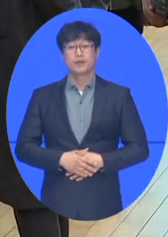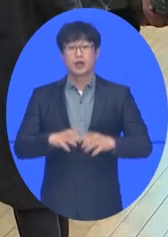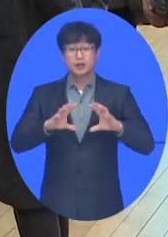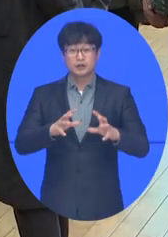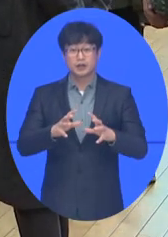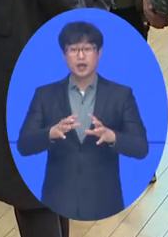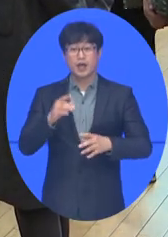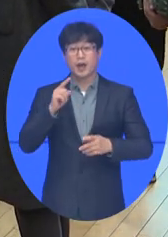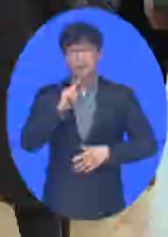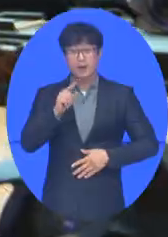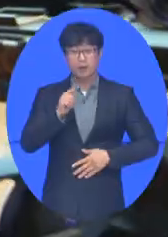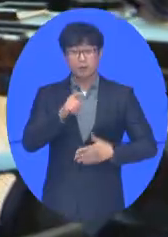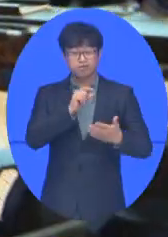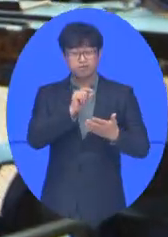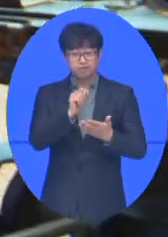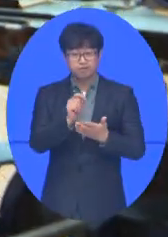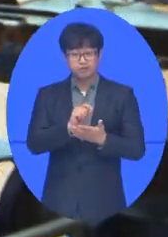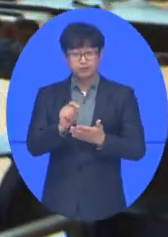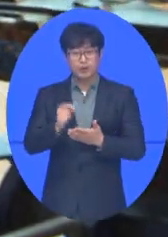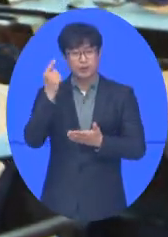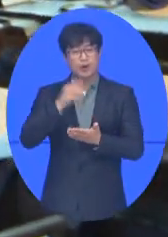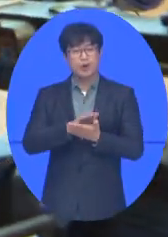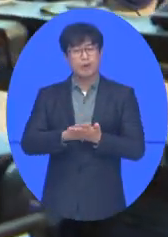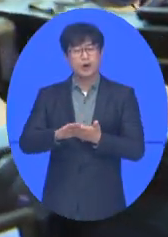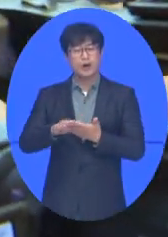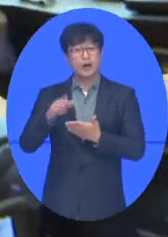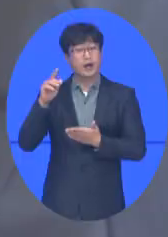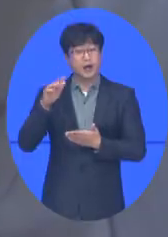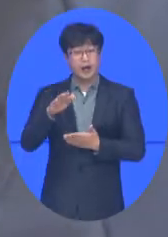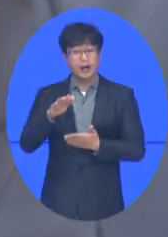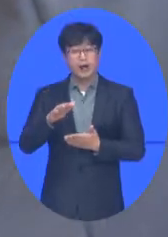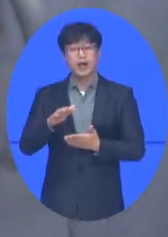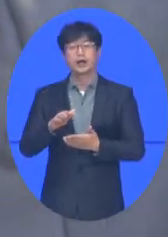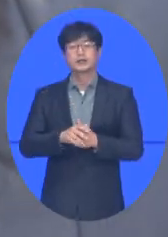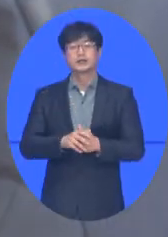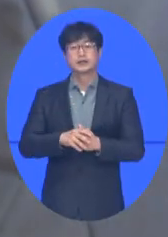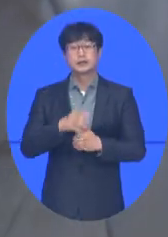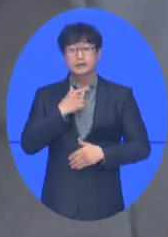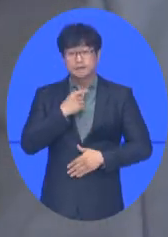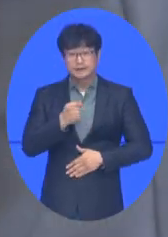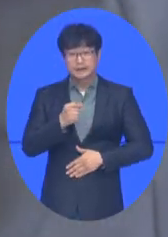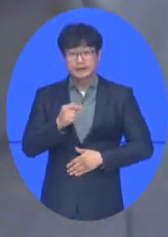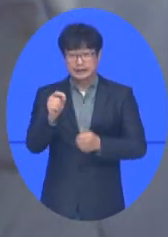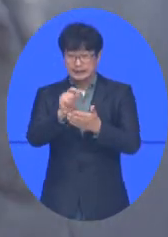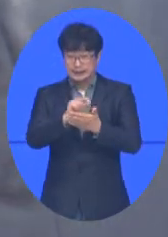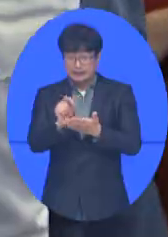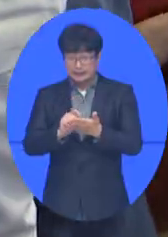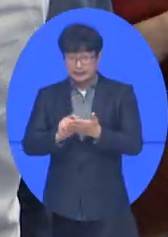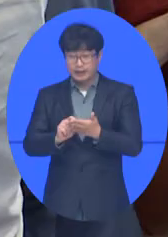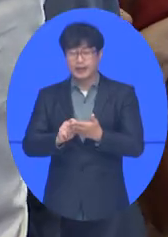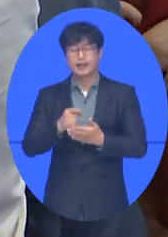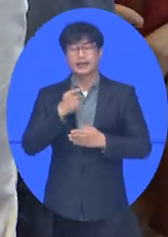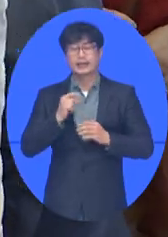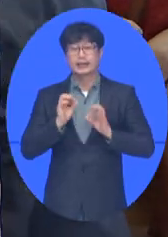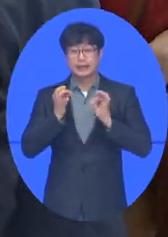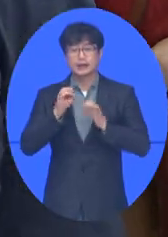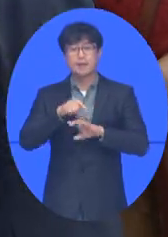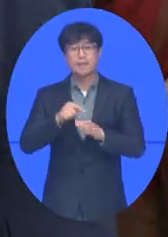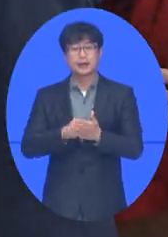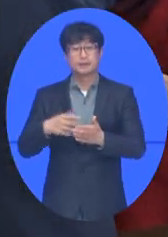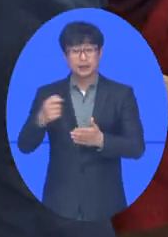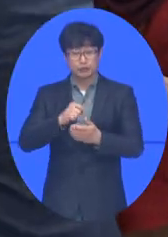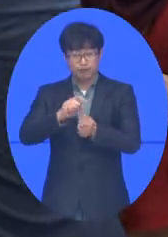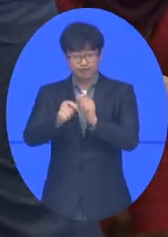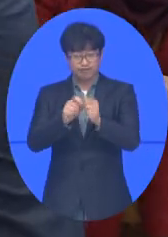전 세계 언어로 새겨지는 평화를 향한 염원. 문인들답게 글로 평화를 외치고 간절한 마음을 담아 매듭을